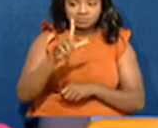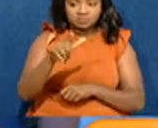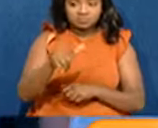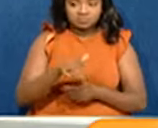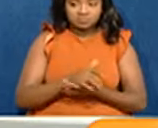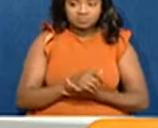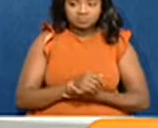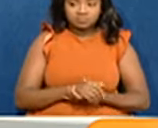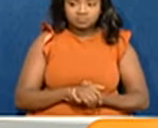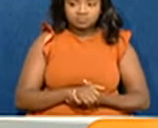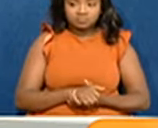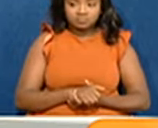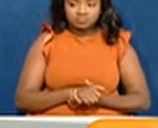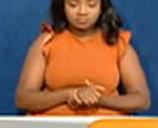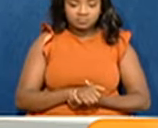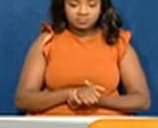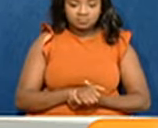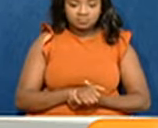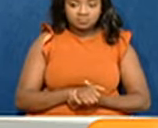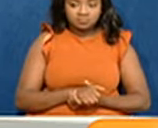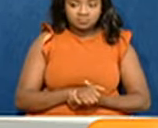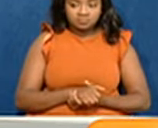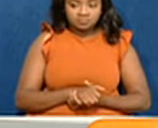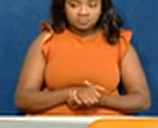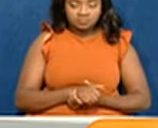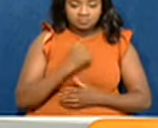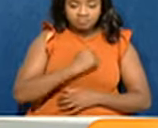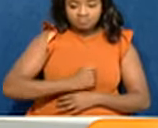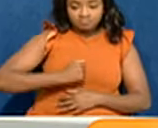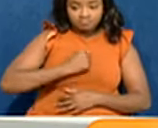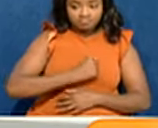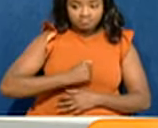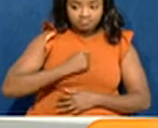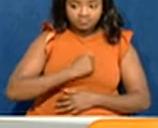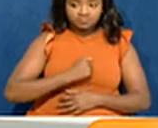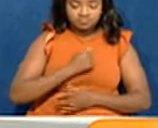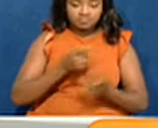Ni pole sana kwa ndugu jamaa na marafiki.